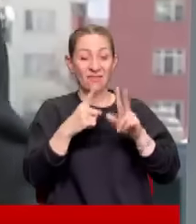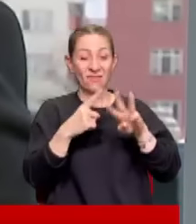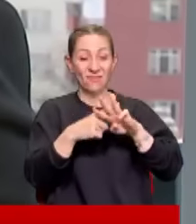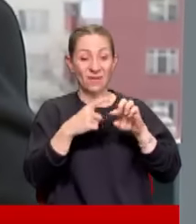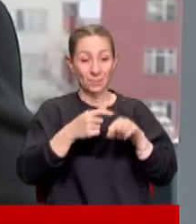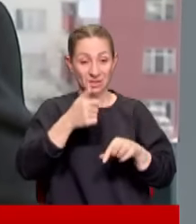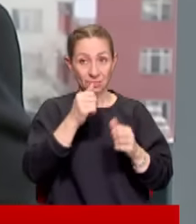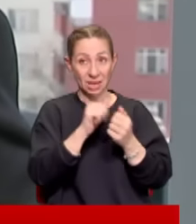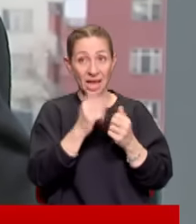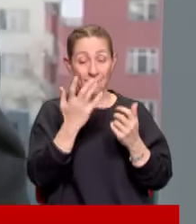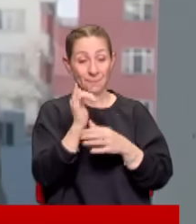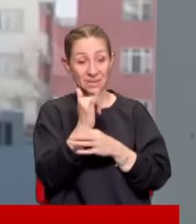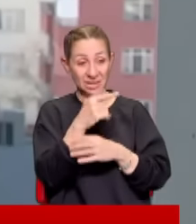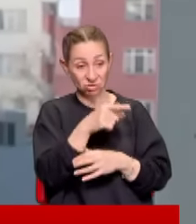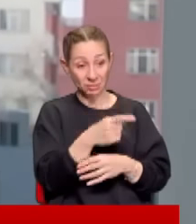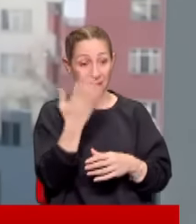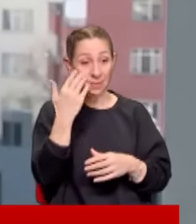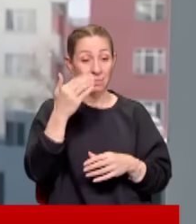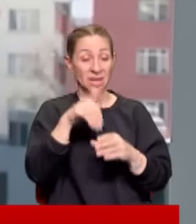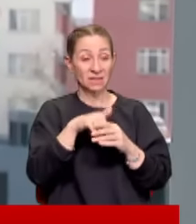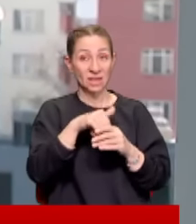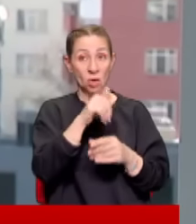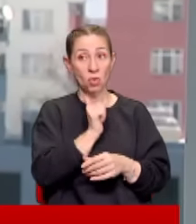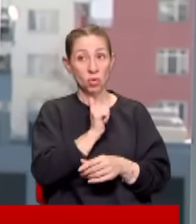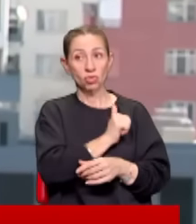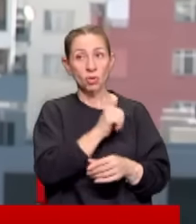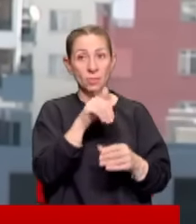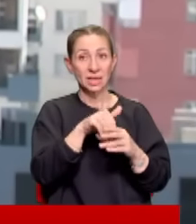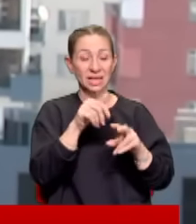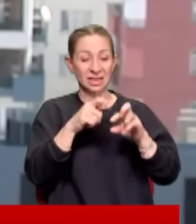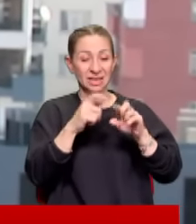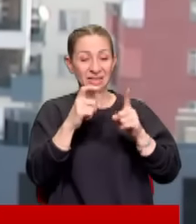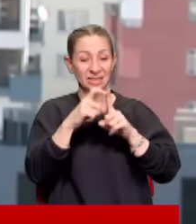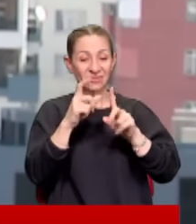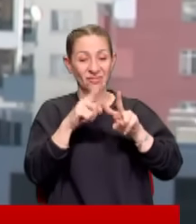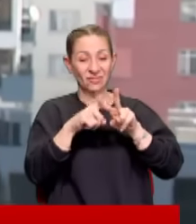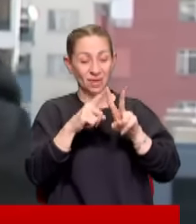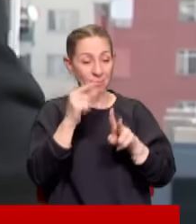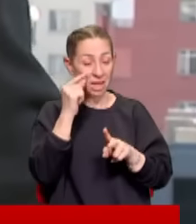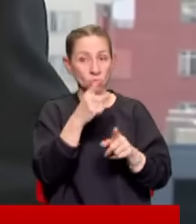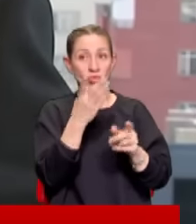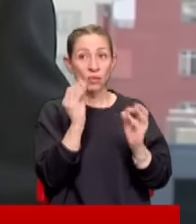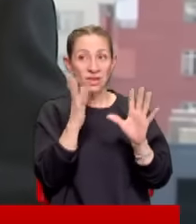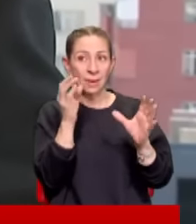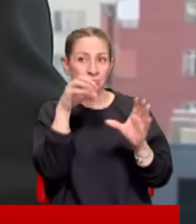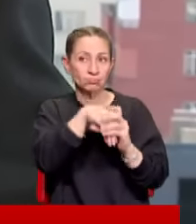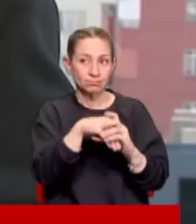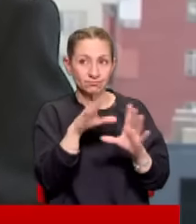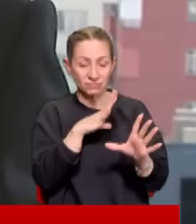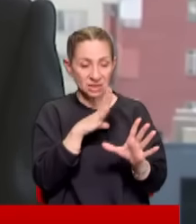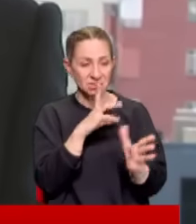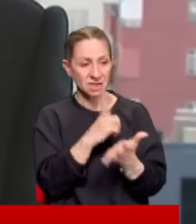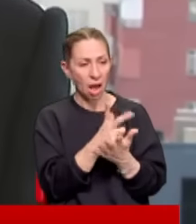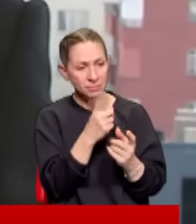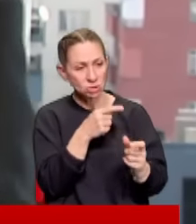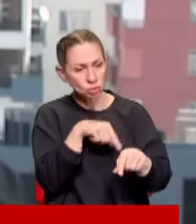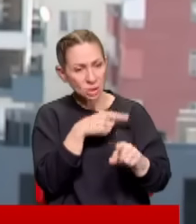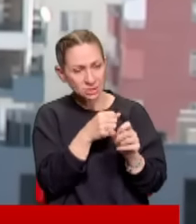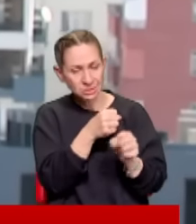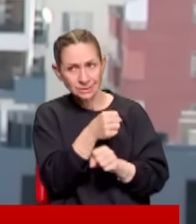bizim hem meslektaşım hem eski milletvekilidir, ordu milletvekilidir Rıdvan Yalçın bu süreçte çok etkili ve çok kararlı bir süreç